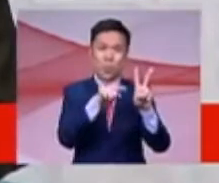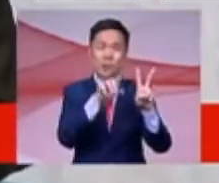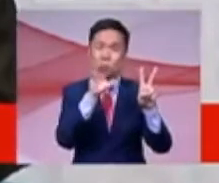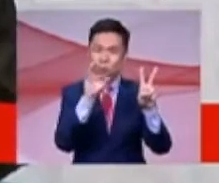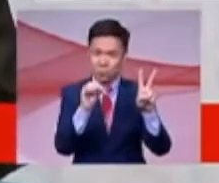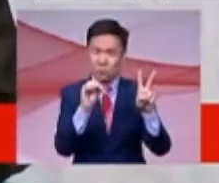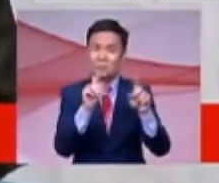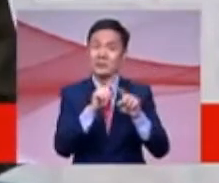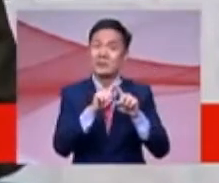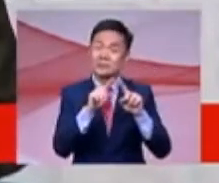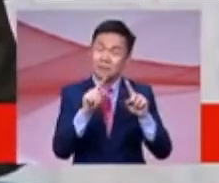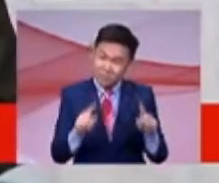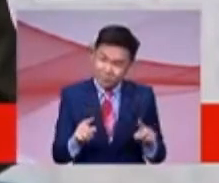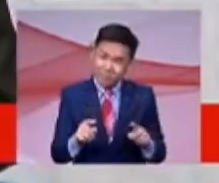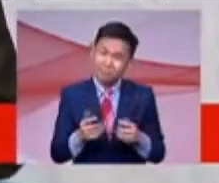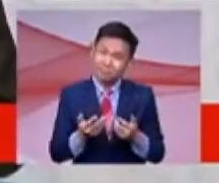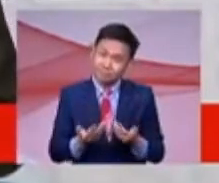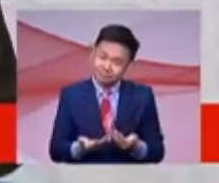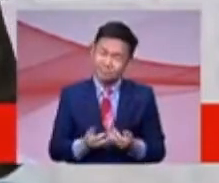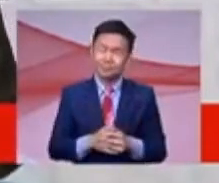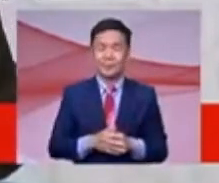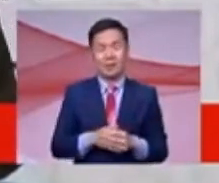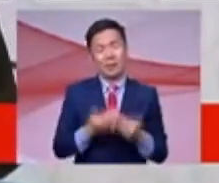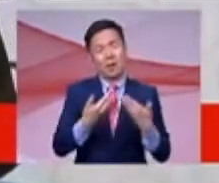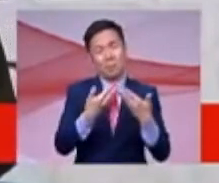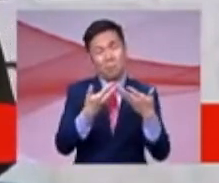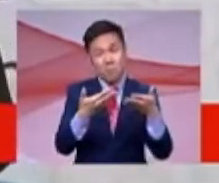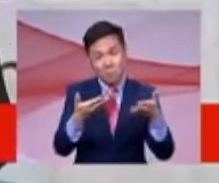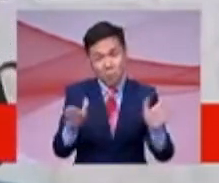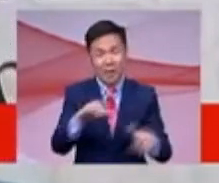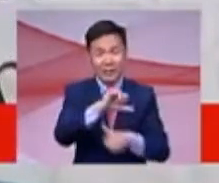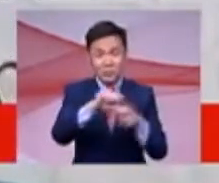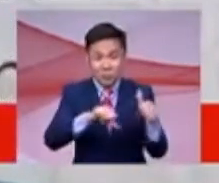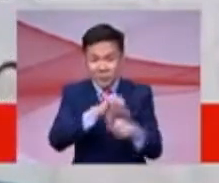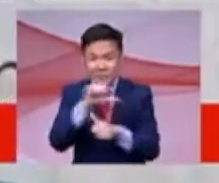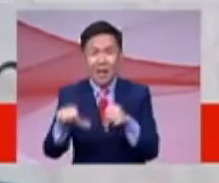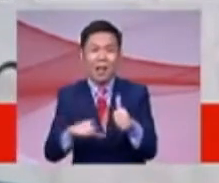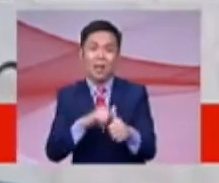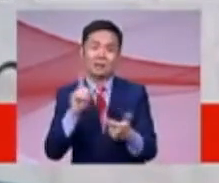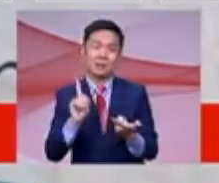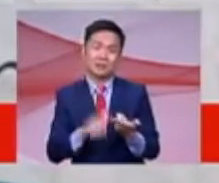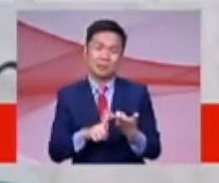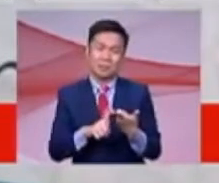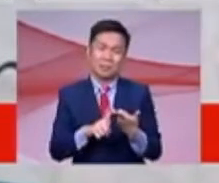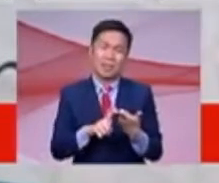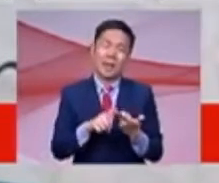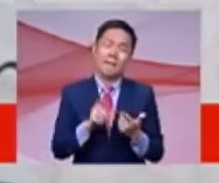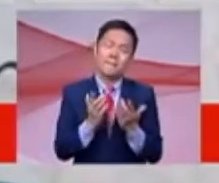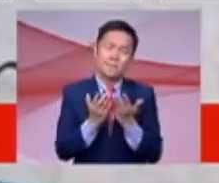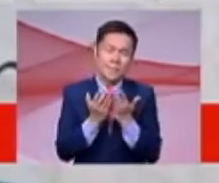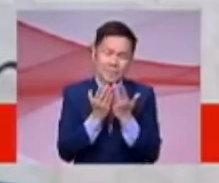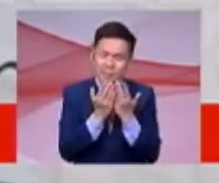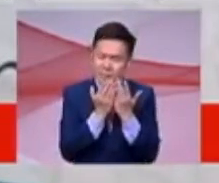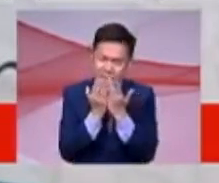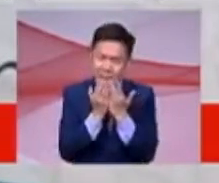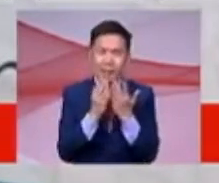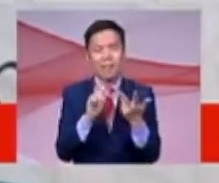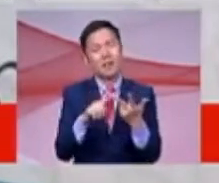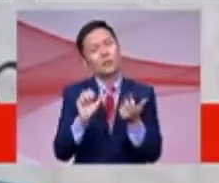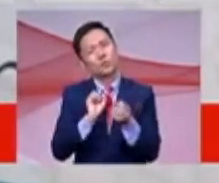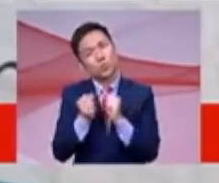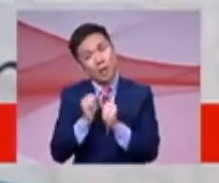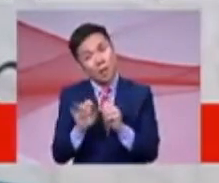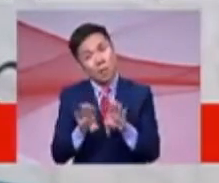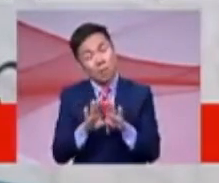2.0. Tetapi apabila kita membenarkan sektor sosial, sektor pendidikan dan sektor sukan,